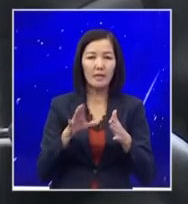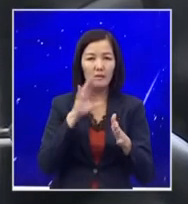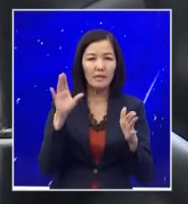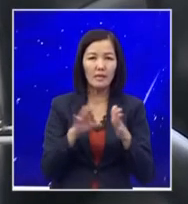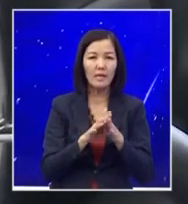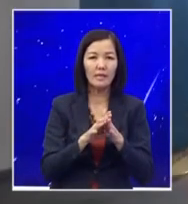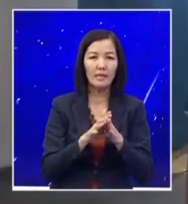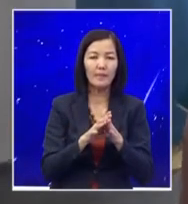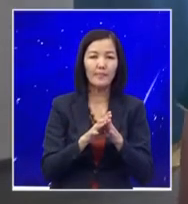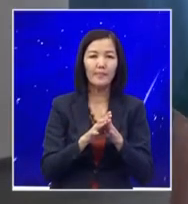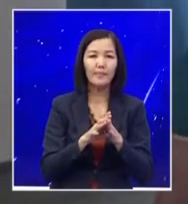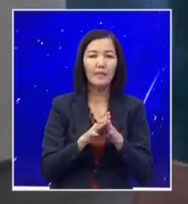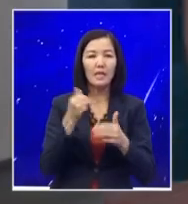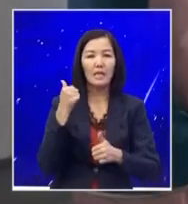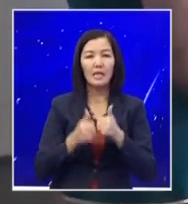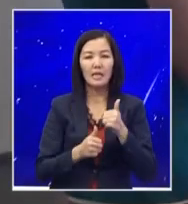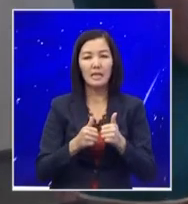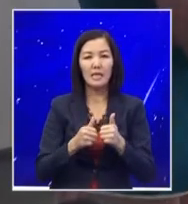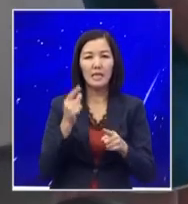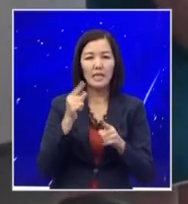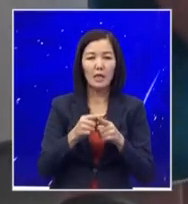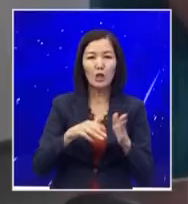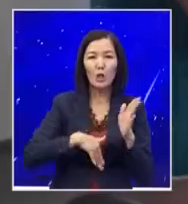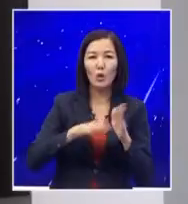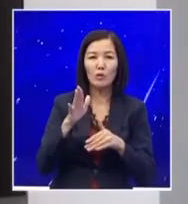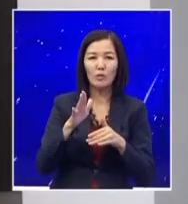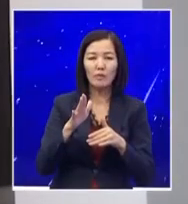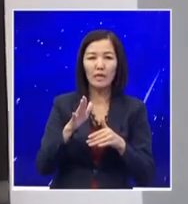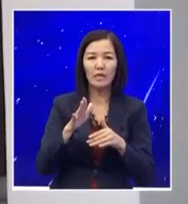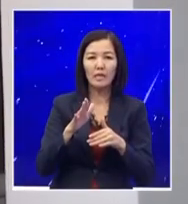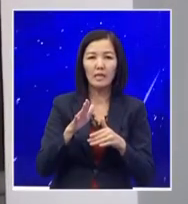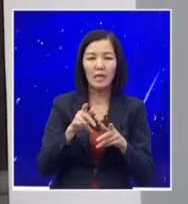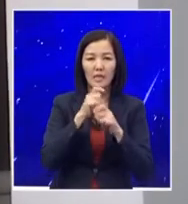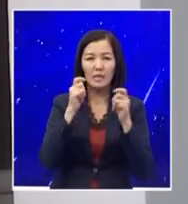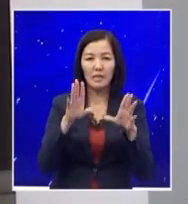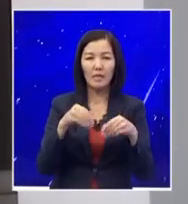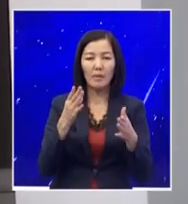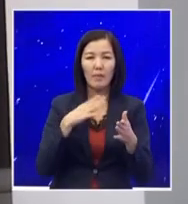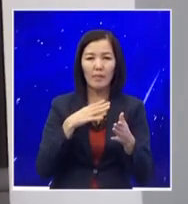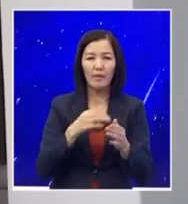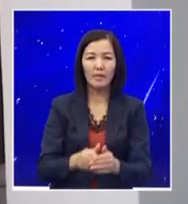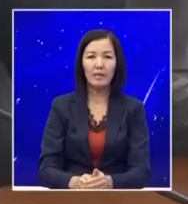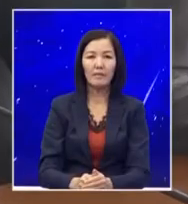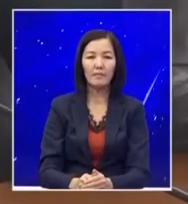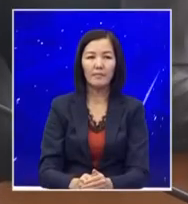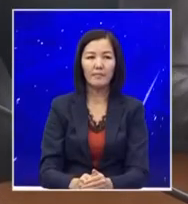сақталды. Өз арасында тілді терең меңгергендер арнайы дипломдар мен сыйлықтар мен марапатталмақ.